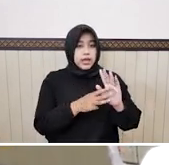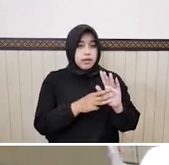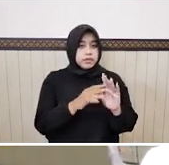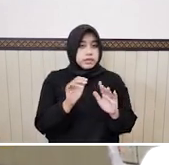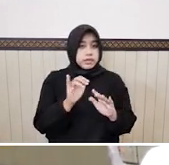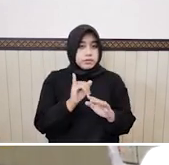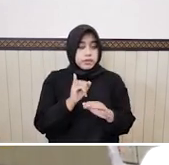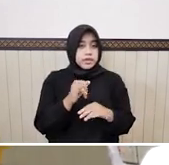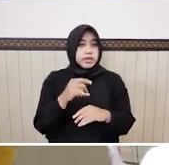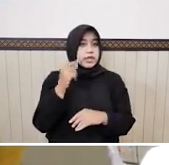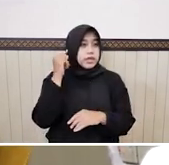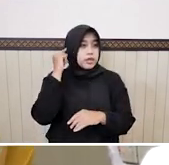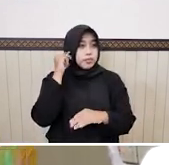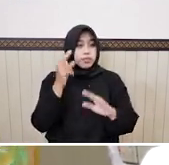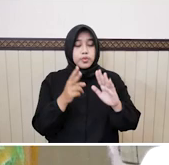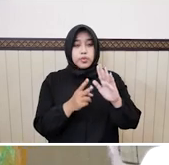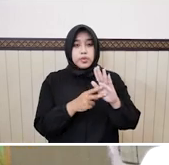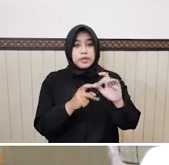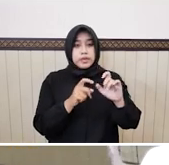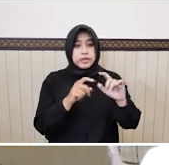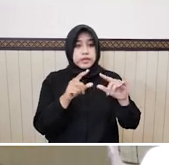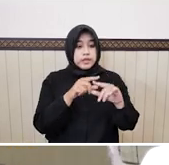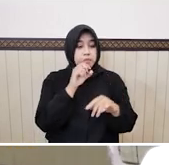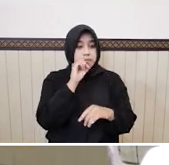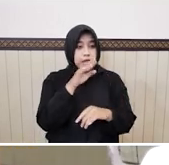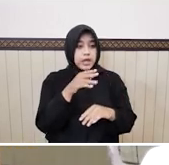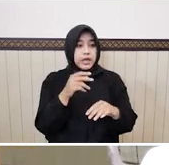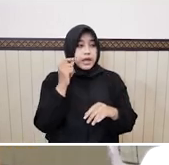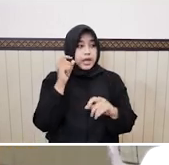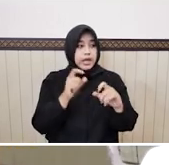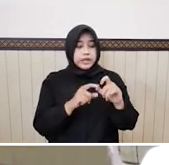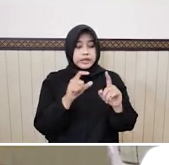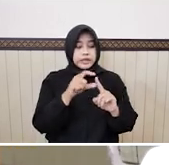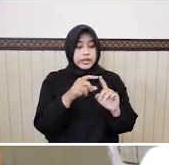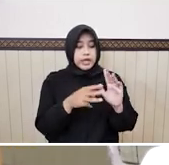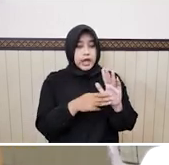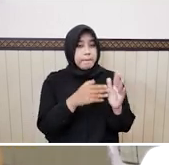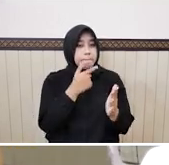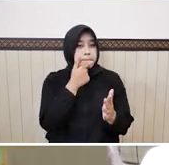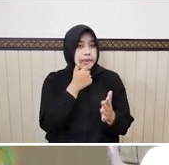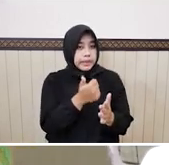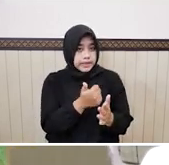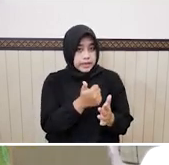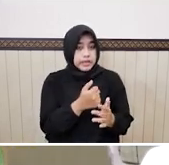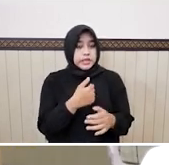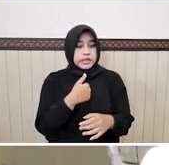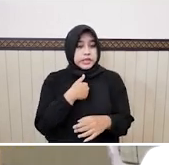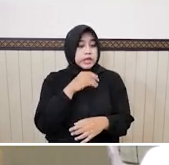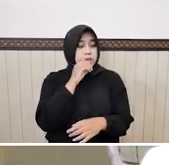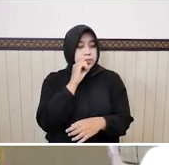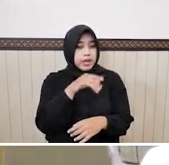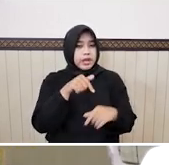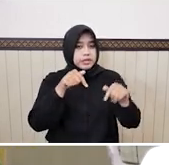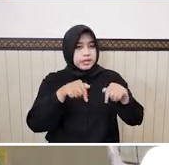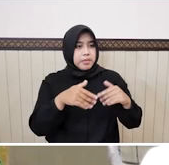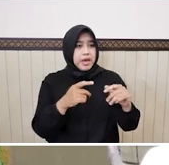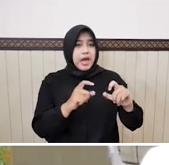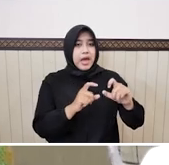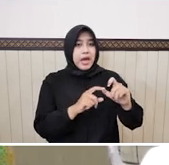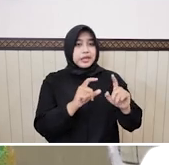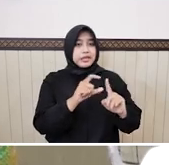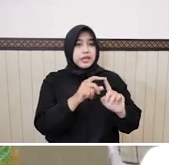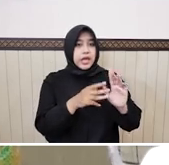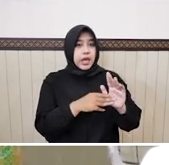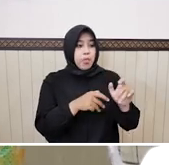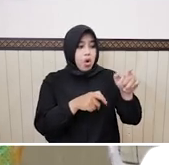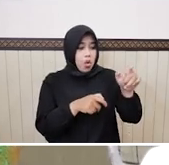ibu Hai Elisa tadi sampaikan memang SGM itu sangat penting dan saya akui di sendiri disini memang SDM